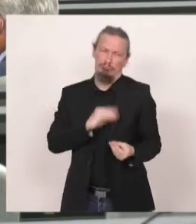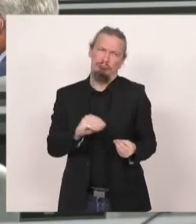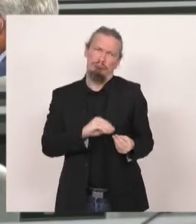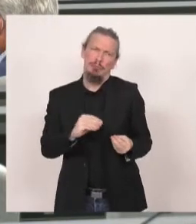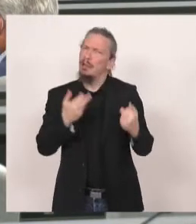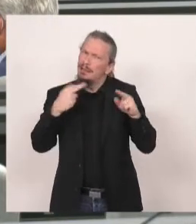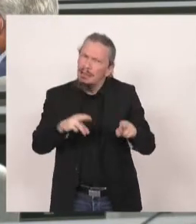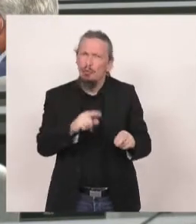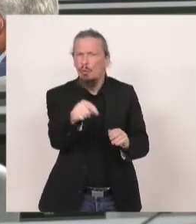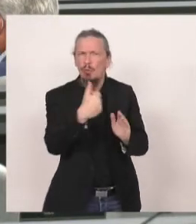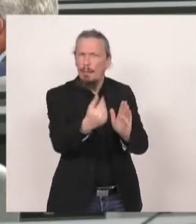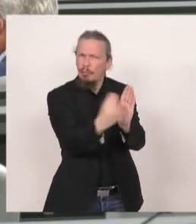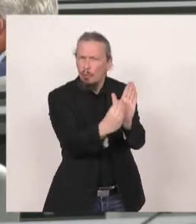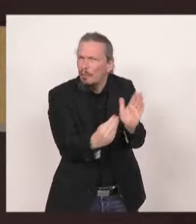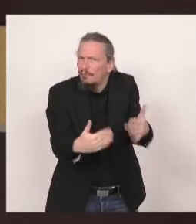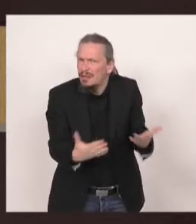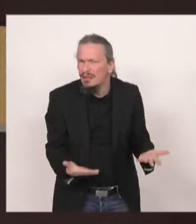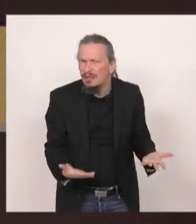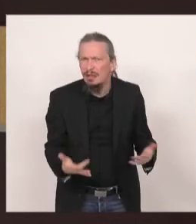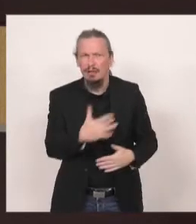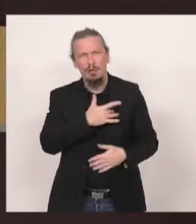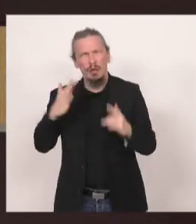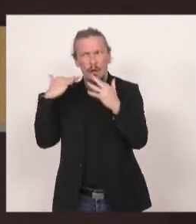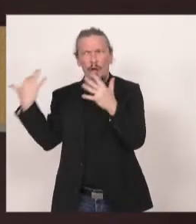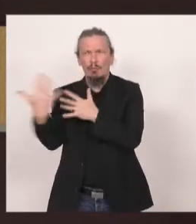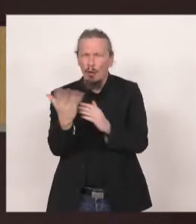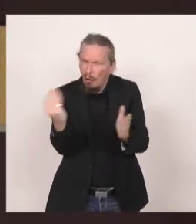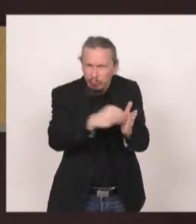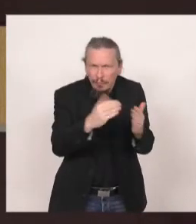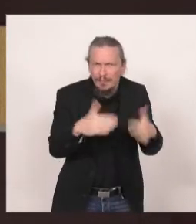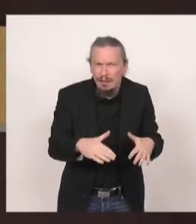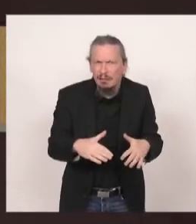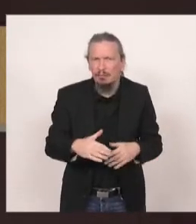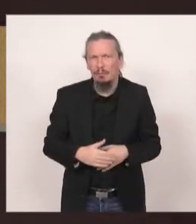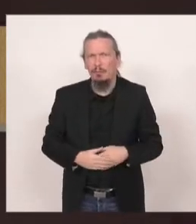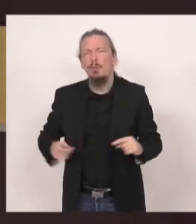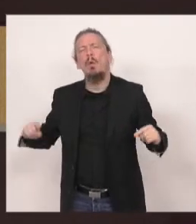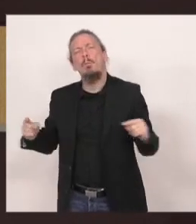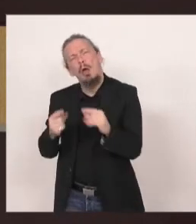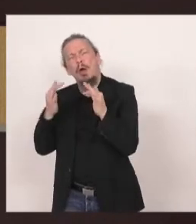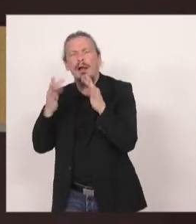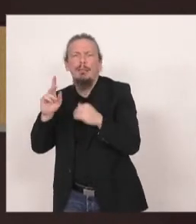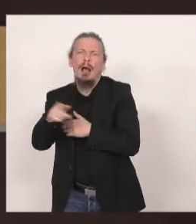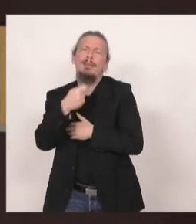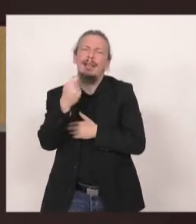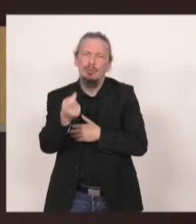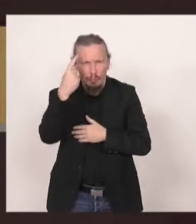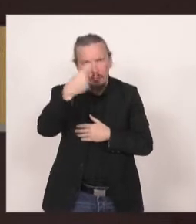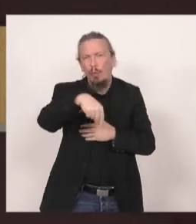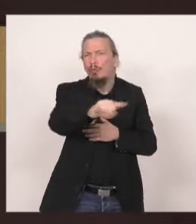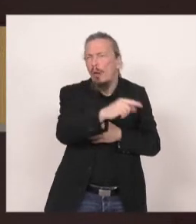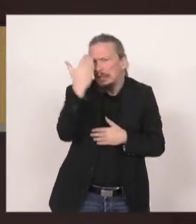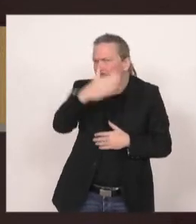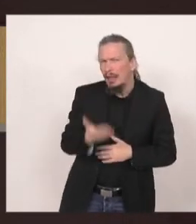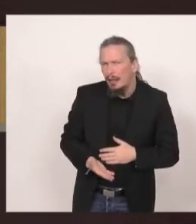toutes ces délibérations qui concourent à la santé environnementale, au-delà du plan climat, dont je ne doute pas qu'il ne vous a pas échappé. Non seulement